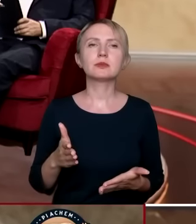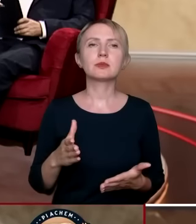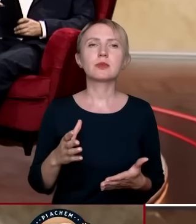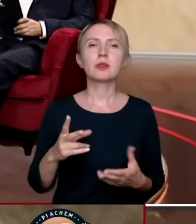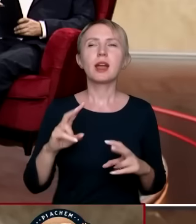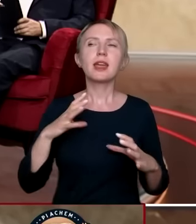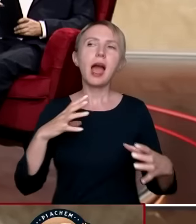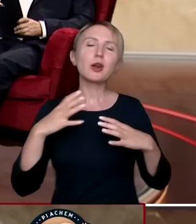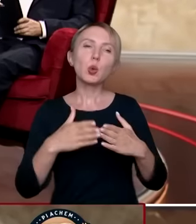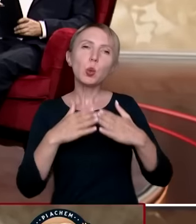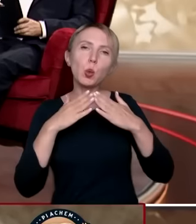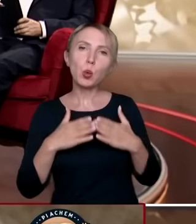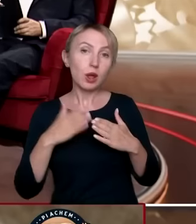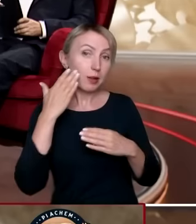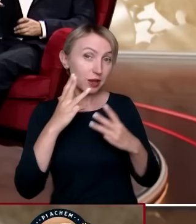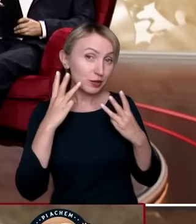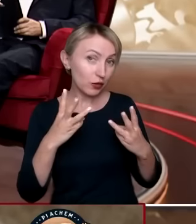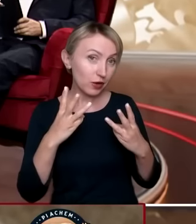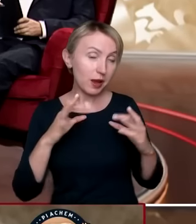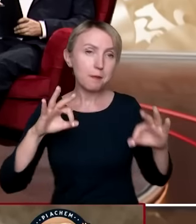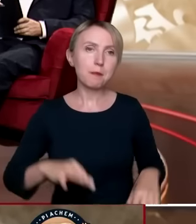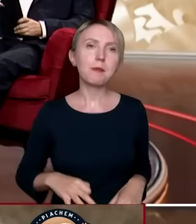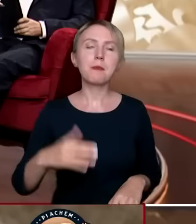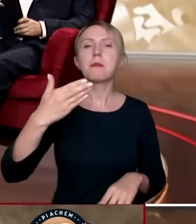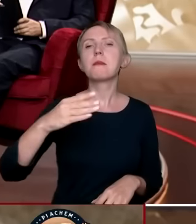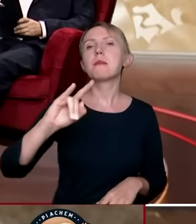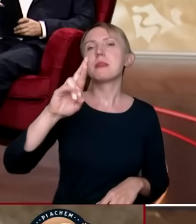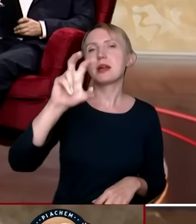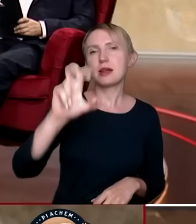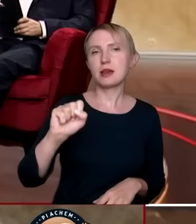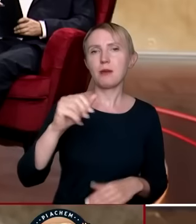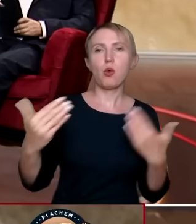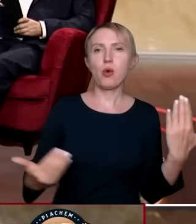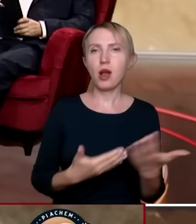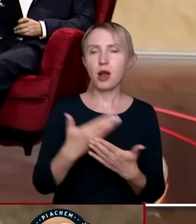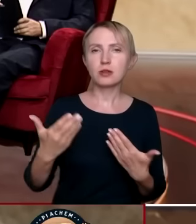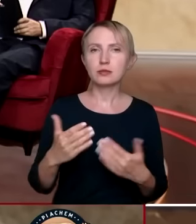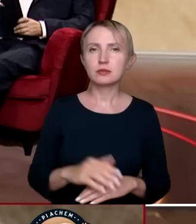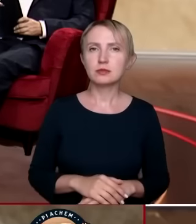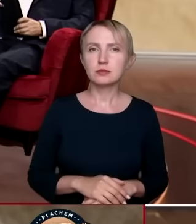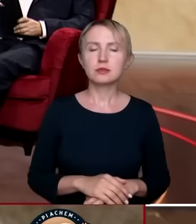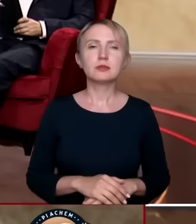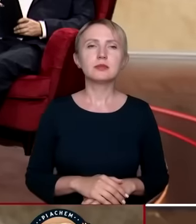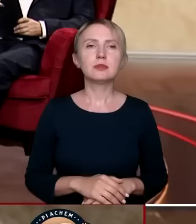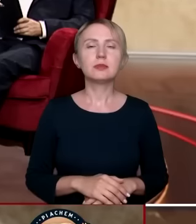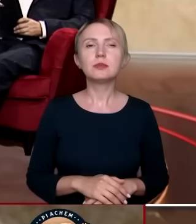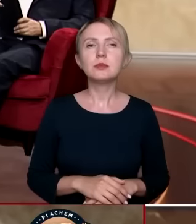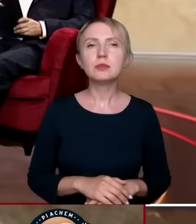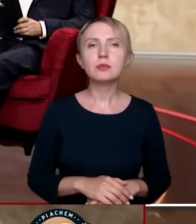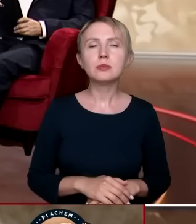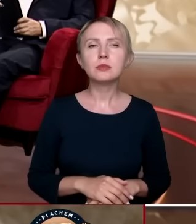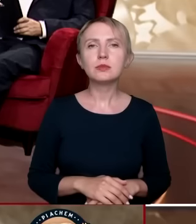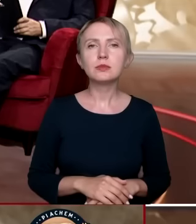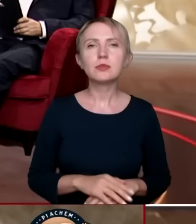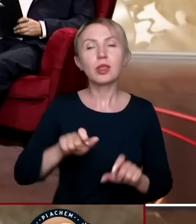drugiego planu, ale jakże istotny, czyli pan Myrcha, bo się okazuje, że w tym państwiy Belzebubem, tak w tym